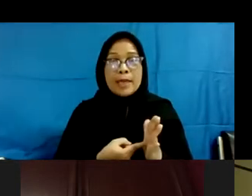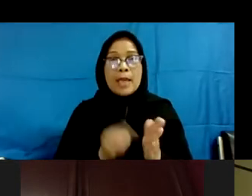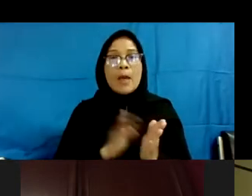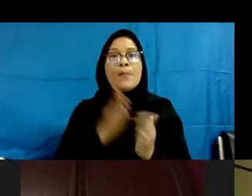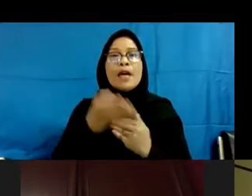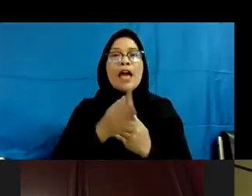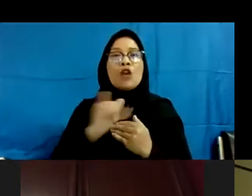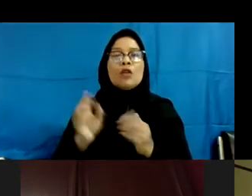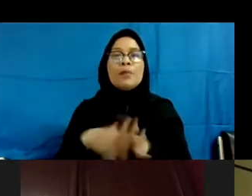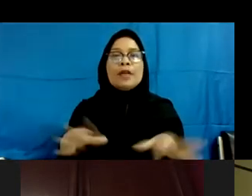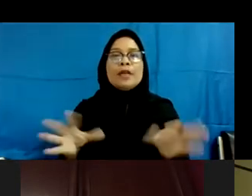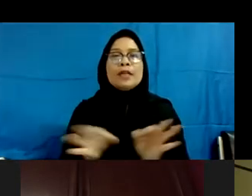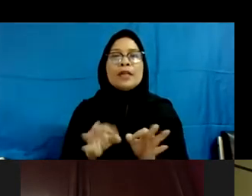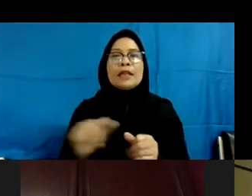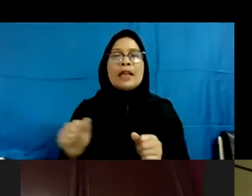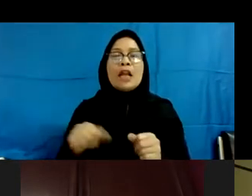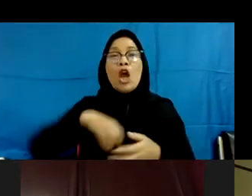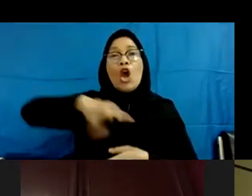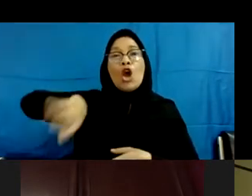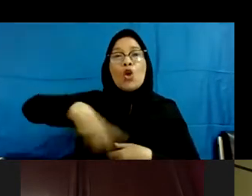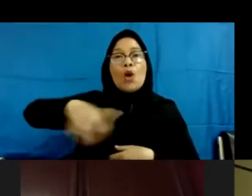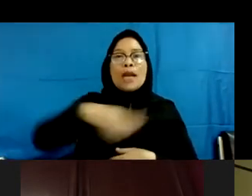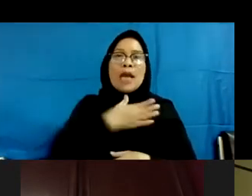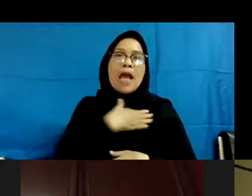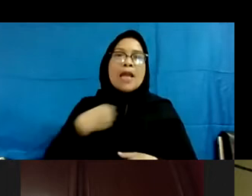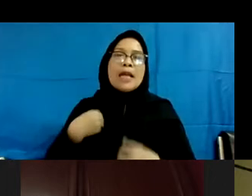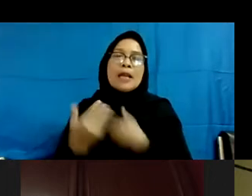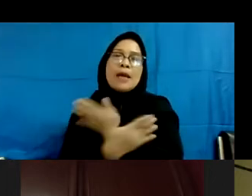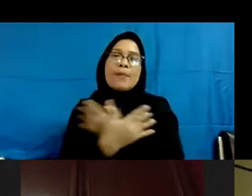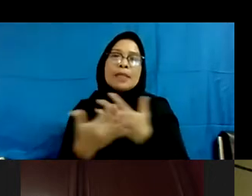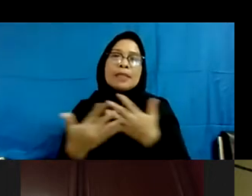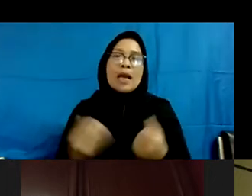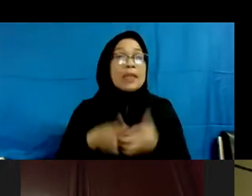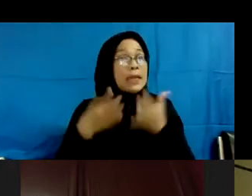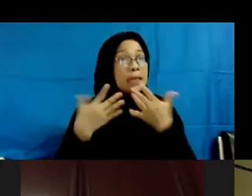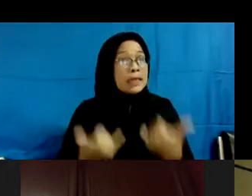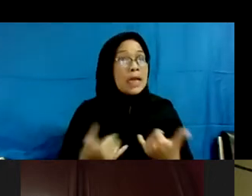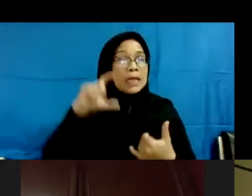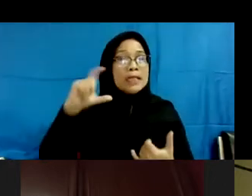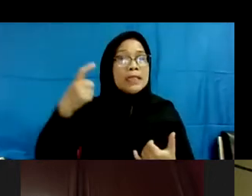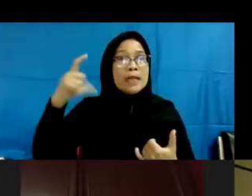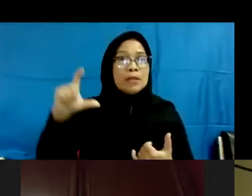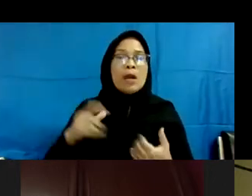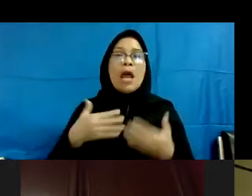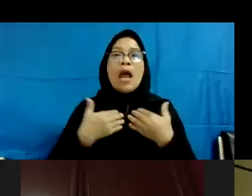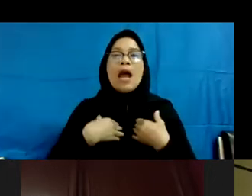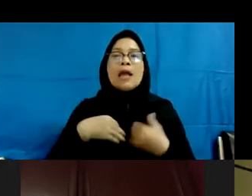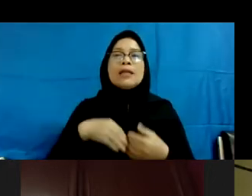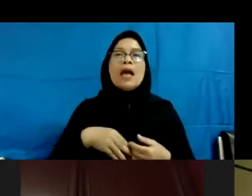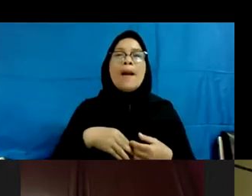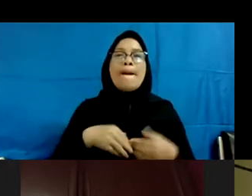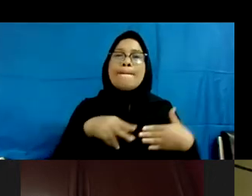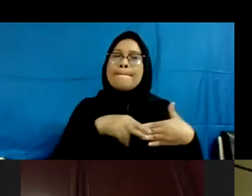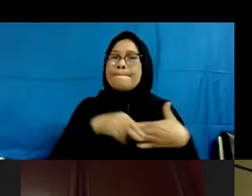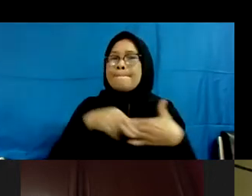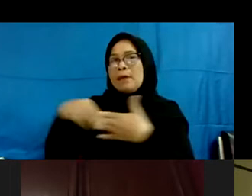melalui pendekatan keluarga dan masyarakat. Bahkan saat ini pun kami di Cirebon, di Cianjur, sedang melakukan bintek bagi penyandang